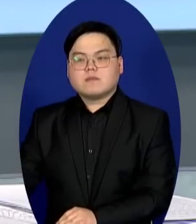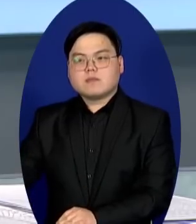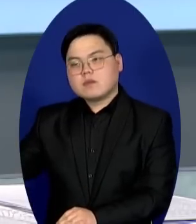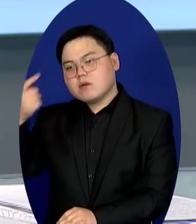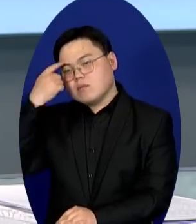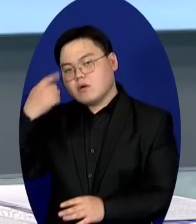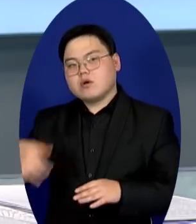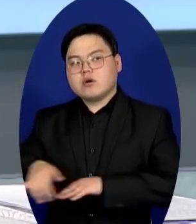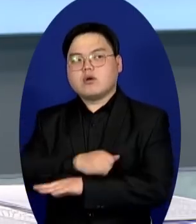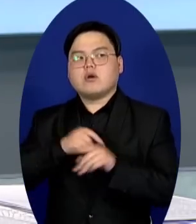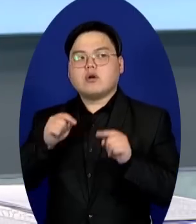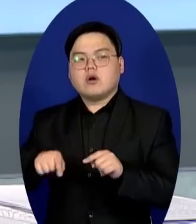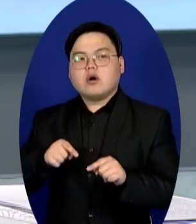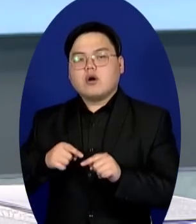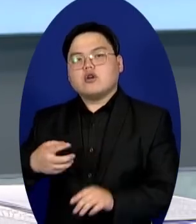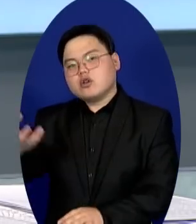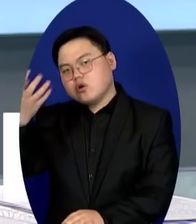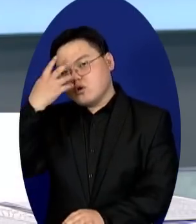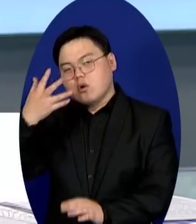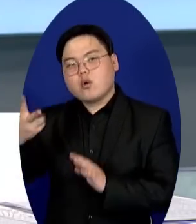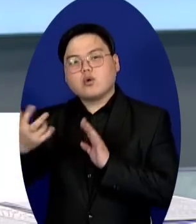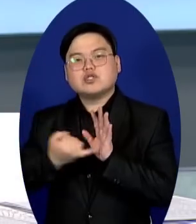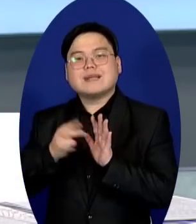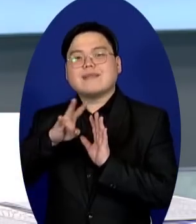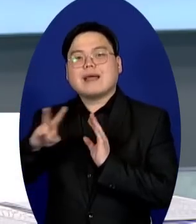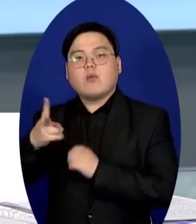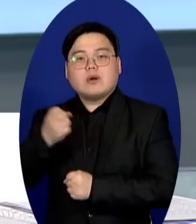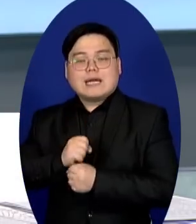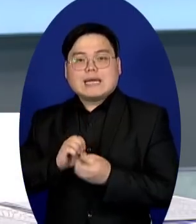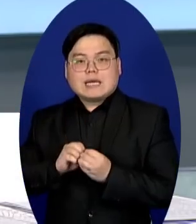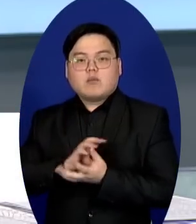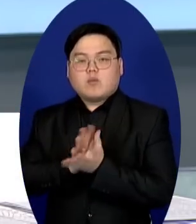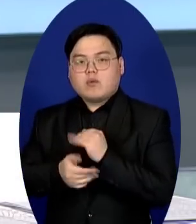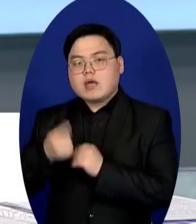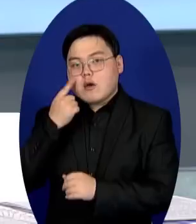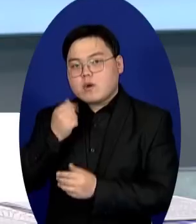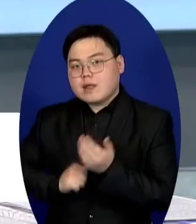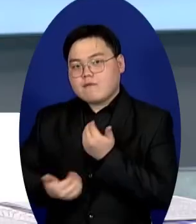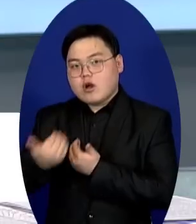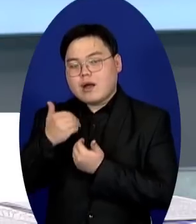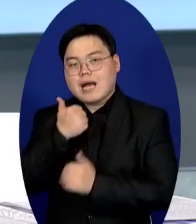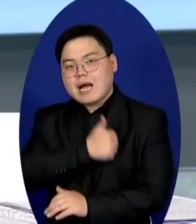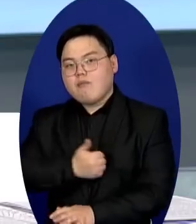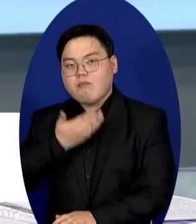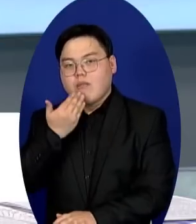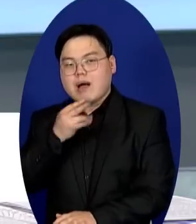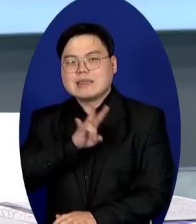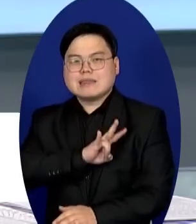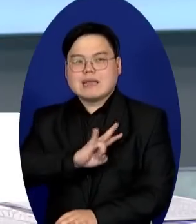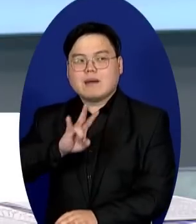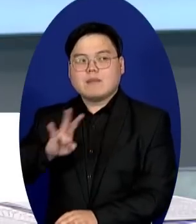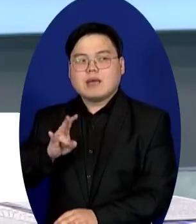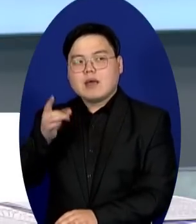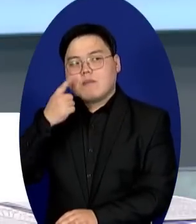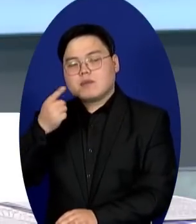Манай улсад өнөөдрийн байдлаар улс төрийн 36 нам үйл ажиллагаа явуулж байгаа боловч эмэгтэйчүүдийн оролцоо төдийлөн хангалттай байдгүй байна. За намуудын гендерийн тэгш